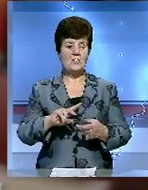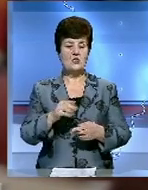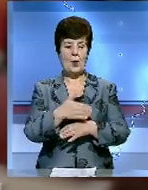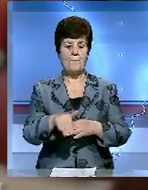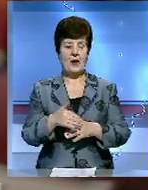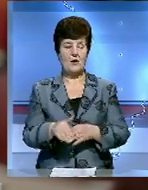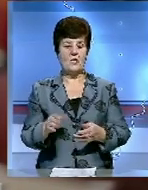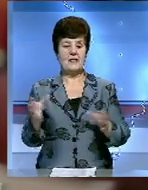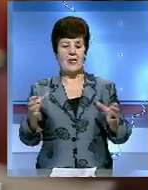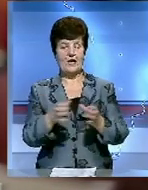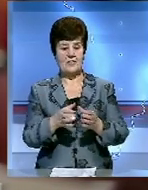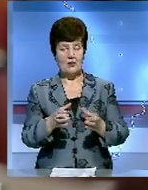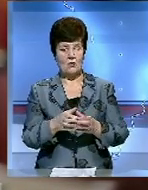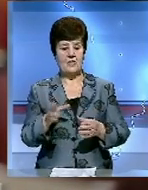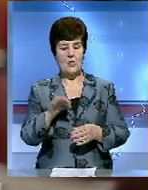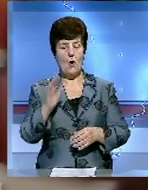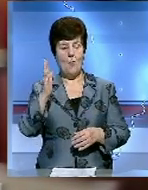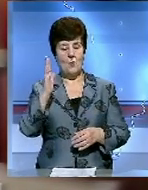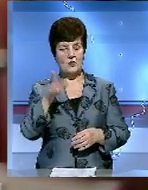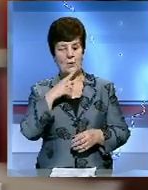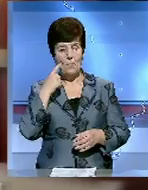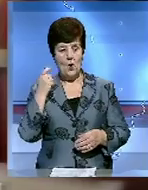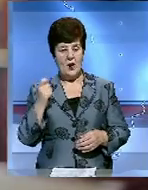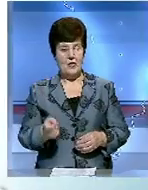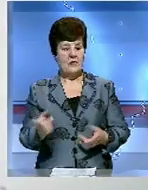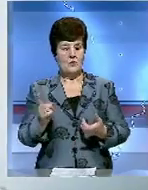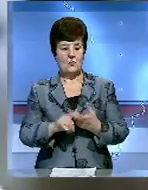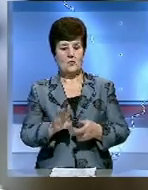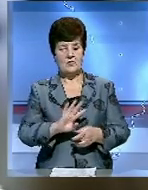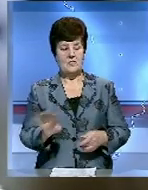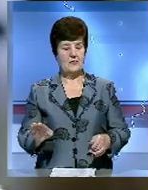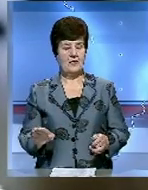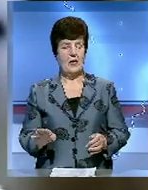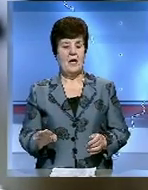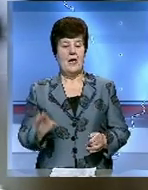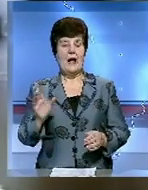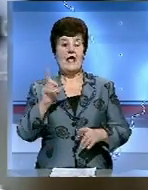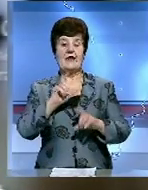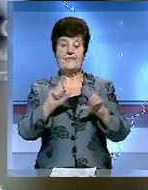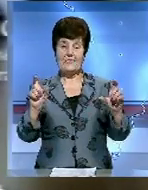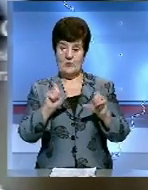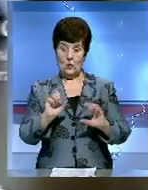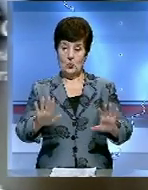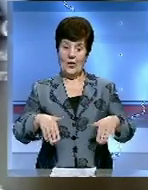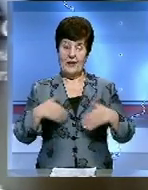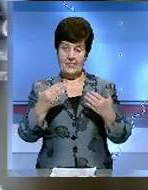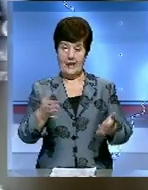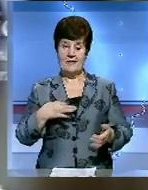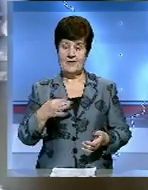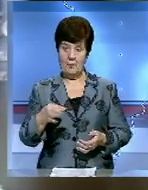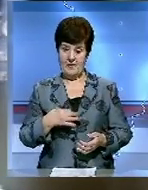categoria chestiunilor de oportunitate politică, nu țin de competență CEC. Institutul candidatului independent, în opinia